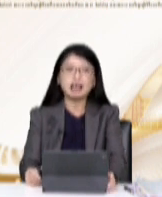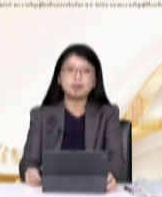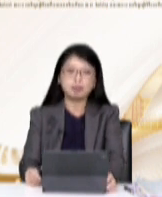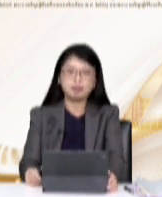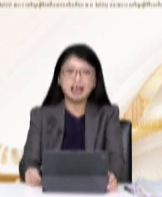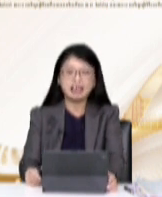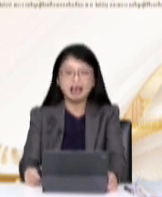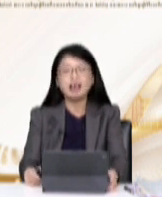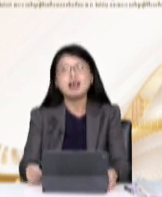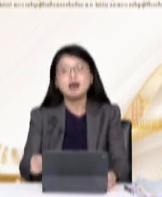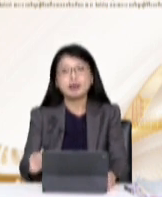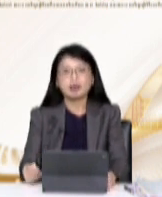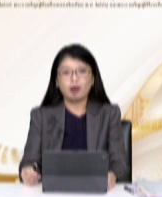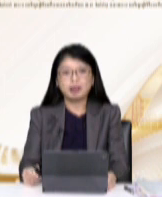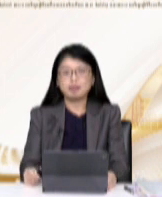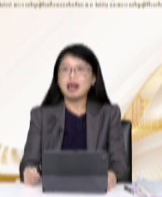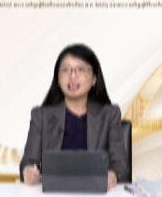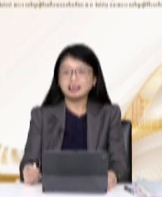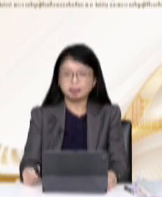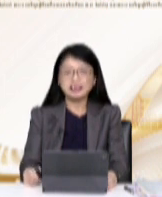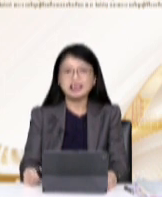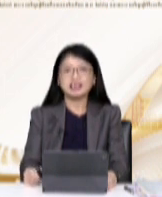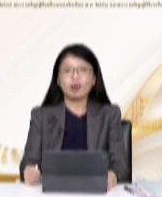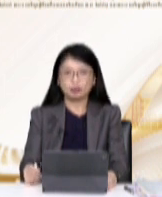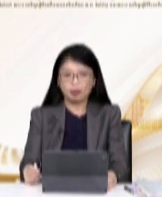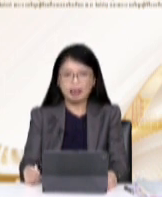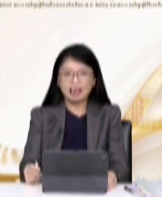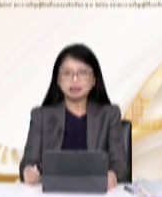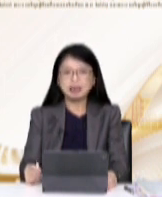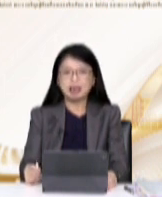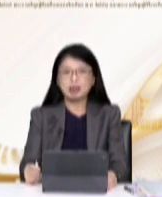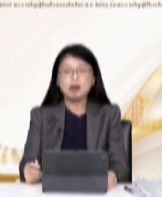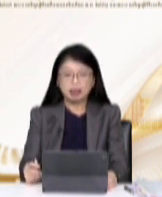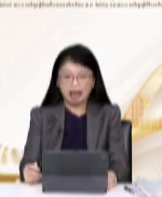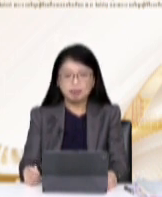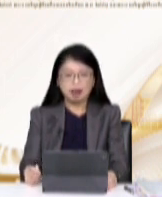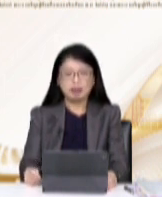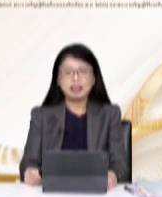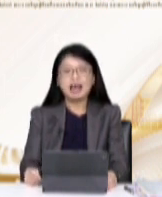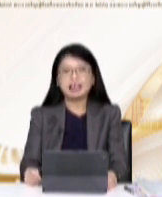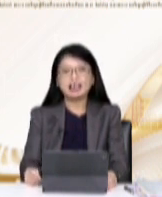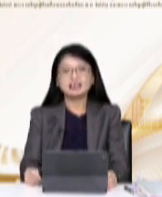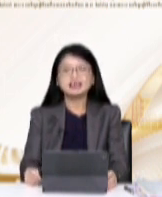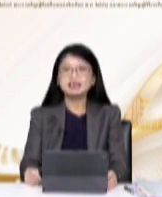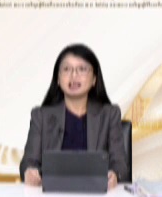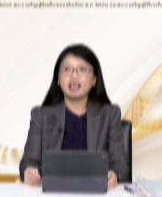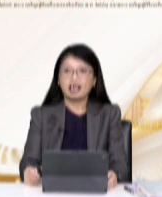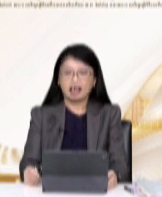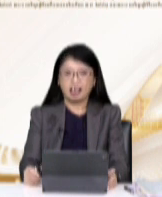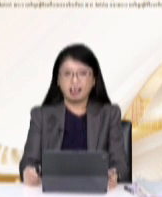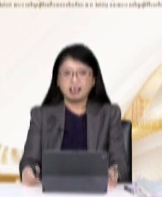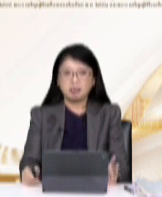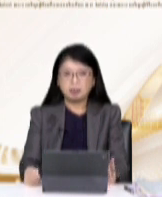ด้วยการปรับเป็นพินัยนะคะประกอบกับมาตรา14ของตัวพระราชบัญญัติการปรับเป็นพินัยนะคะซึ่ง